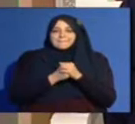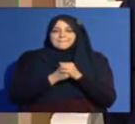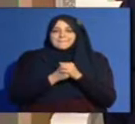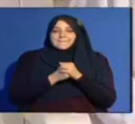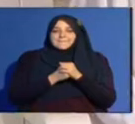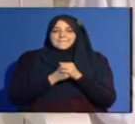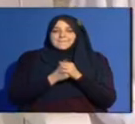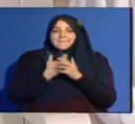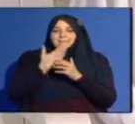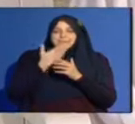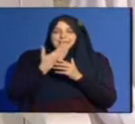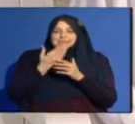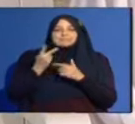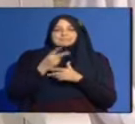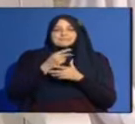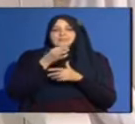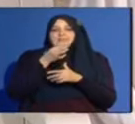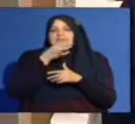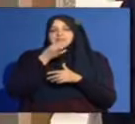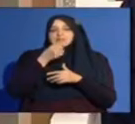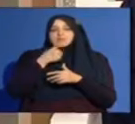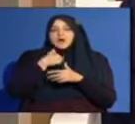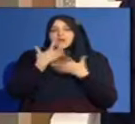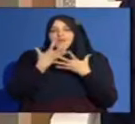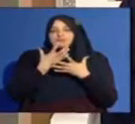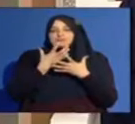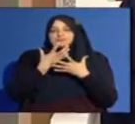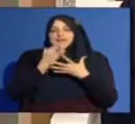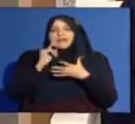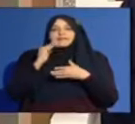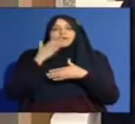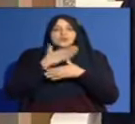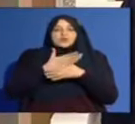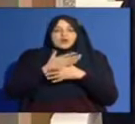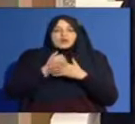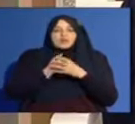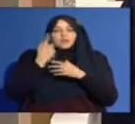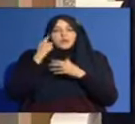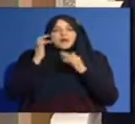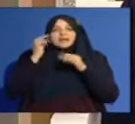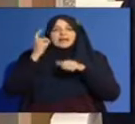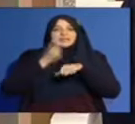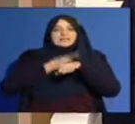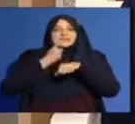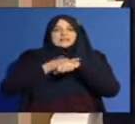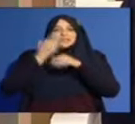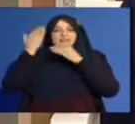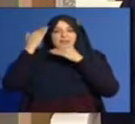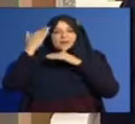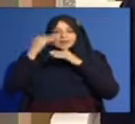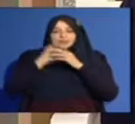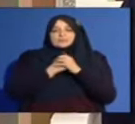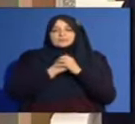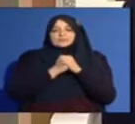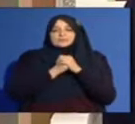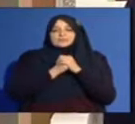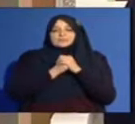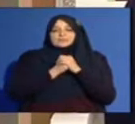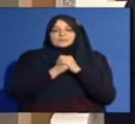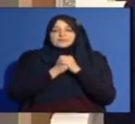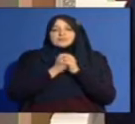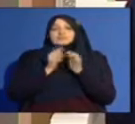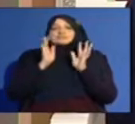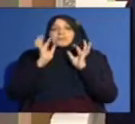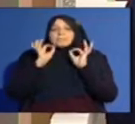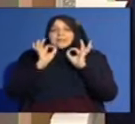شكرا بارك الله فيك. العفو. أختي أنا عندي واحد المداخلة فقط على تفضل. الجالية الفرنسية الجالية الجزائرية في فرنسا فقط.